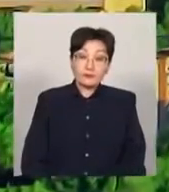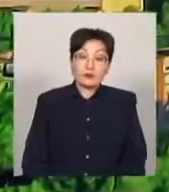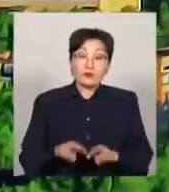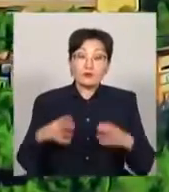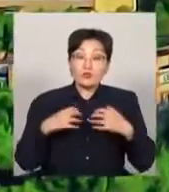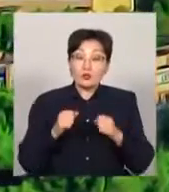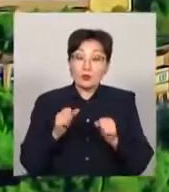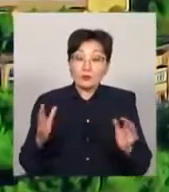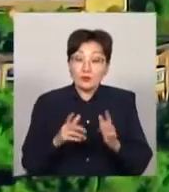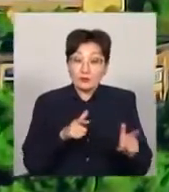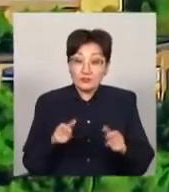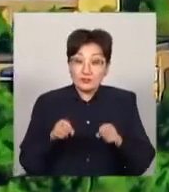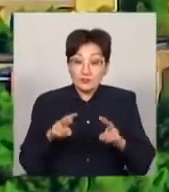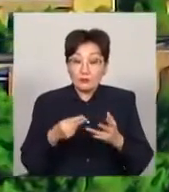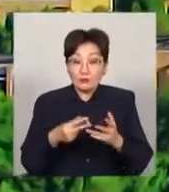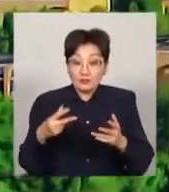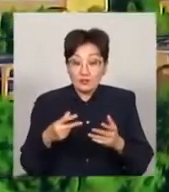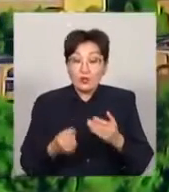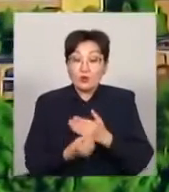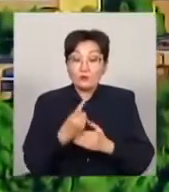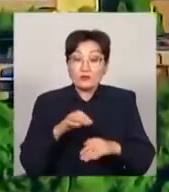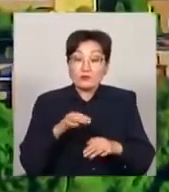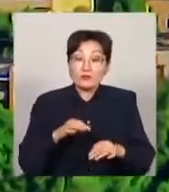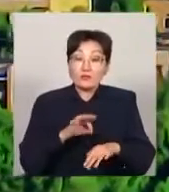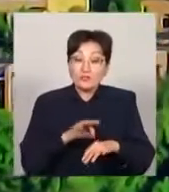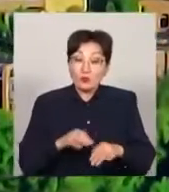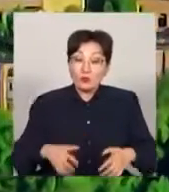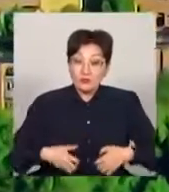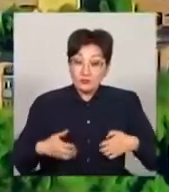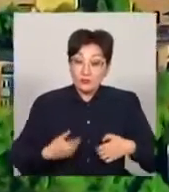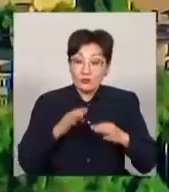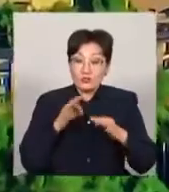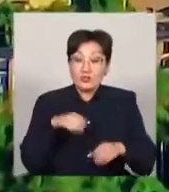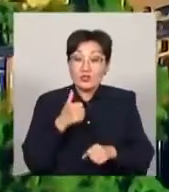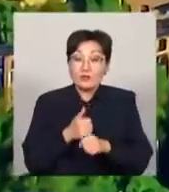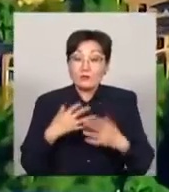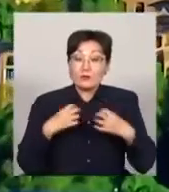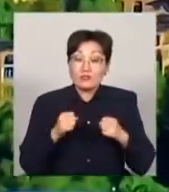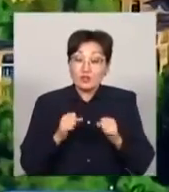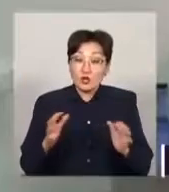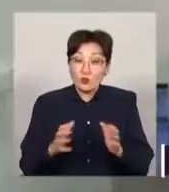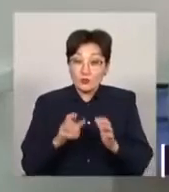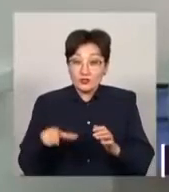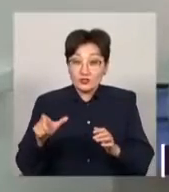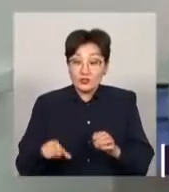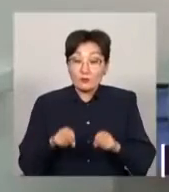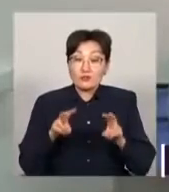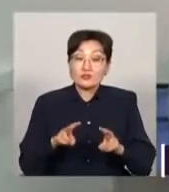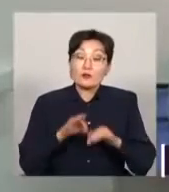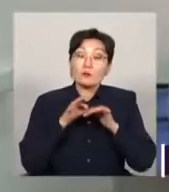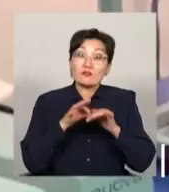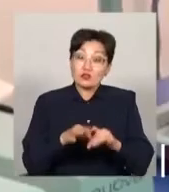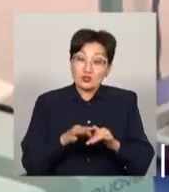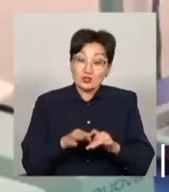Минздрав подготовил специальные тесты для выявления оспы обезьян. По словам главы Минздрава Ажар Гениат, специалисты